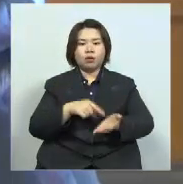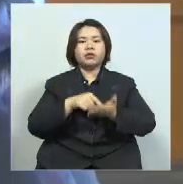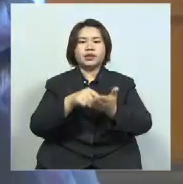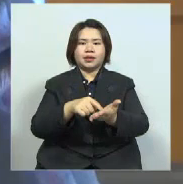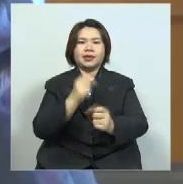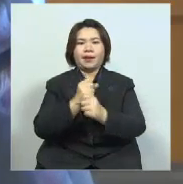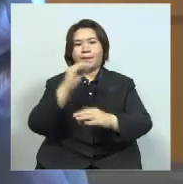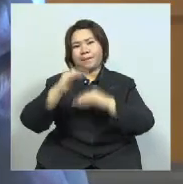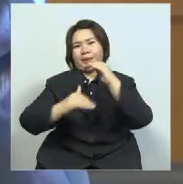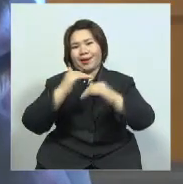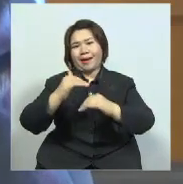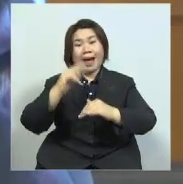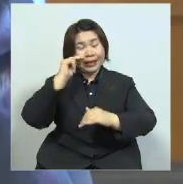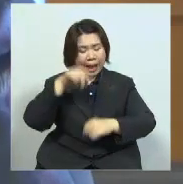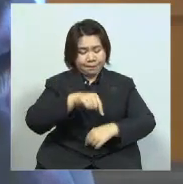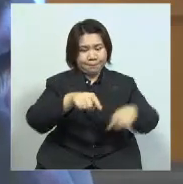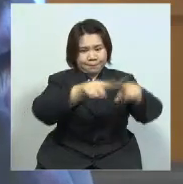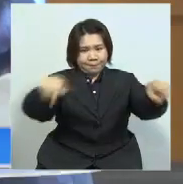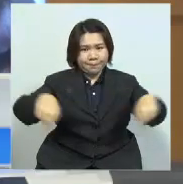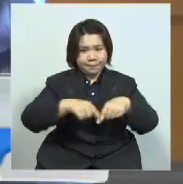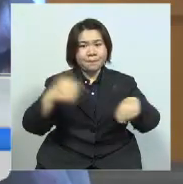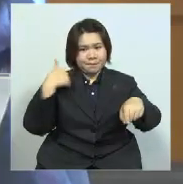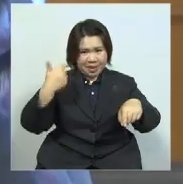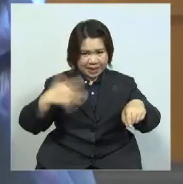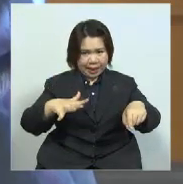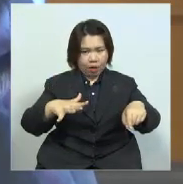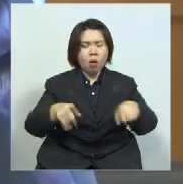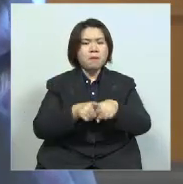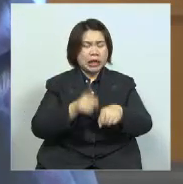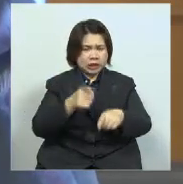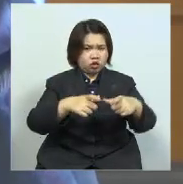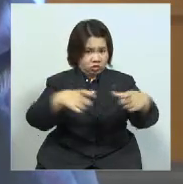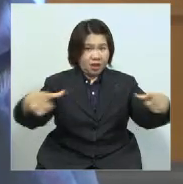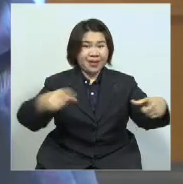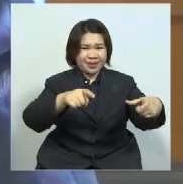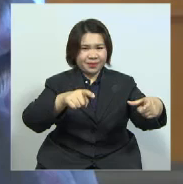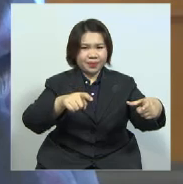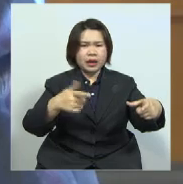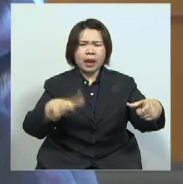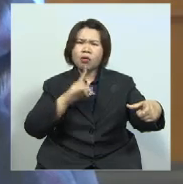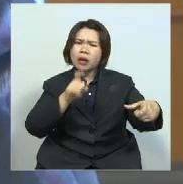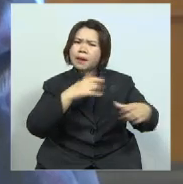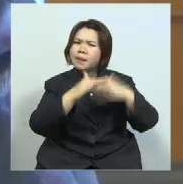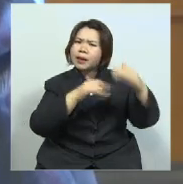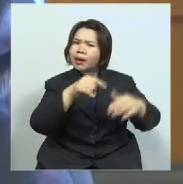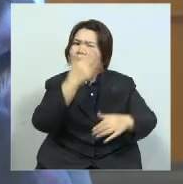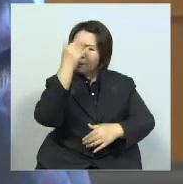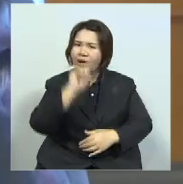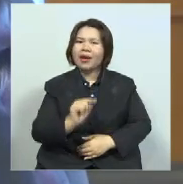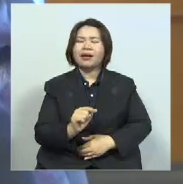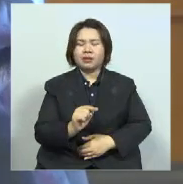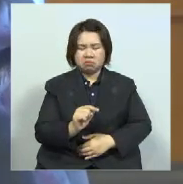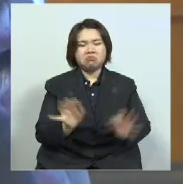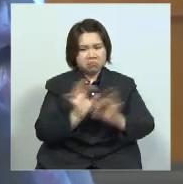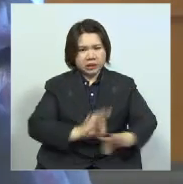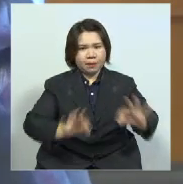ฒนาแหล่งน้ำซึ่งเป็นพื้นที่ที่มีอยู่แล้วหลายๆแห่งเป็นแหล่งน้ำขนาดใหญ่ถามว่าพัฒนาไปทำไมพัฒนาเพื่อให้มีการ